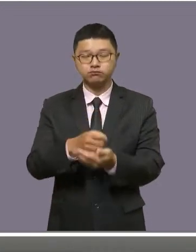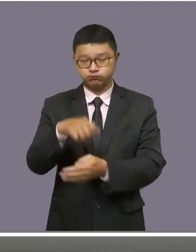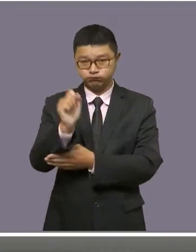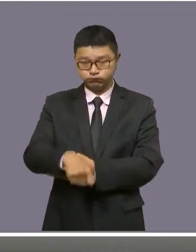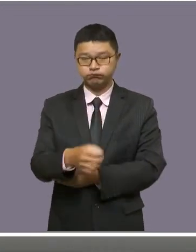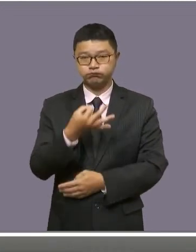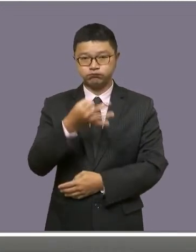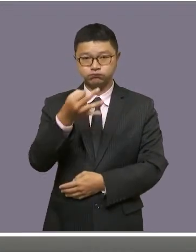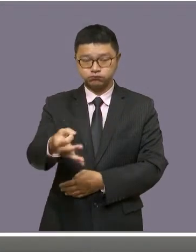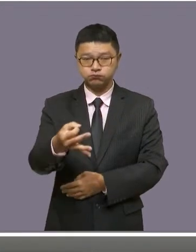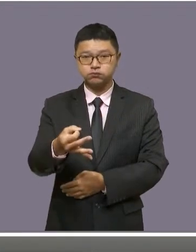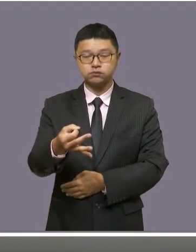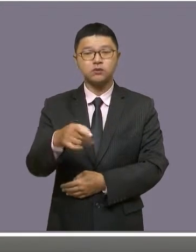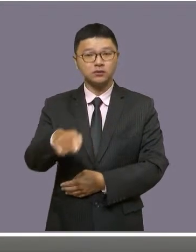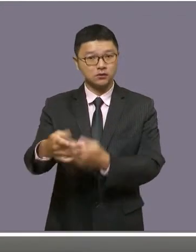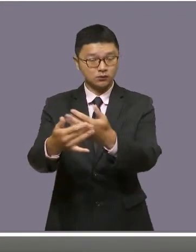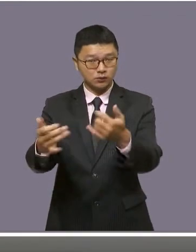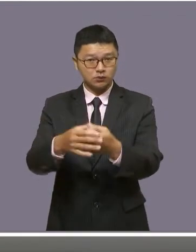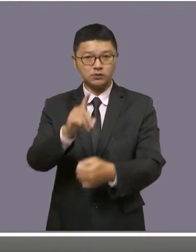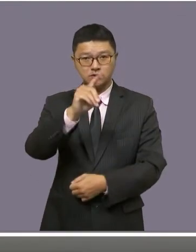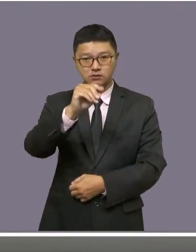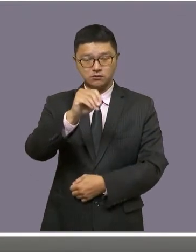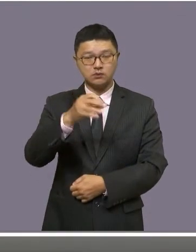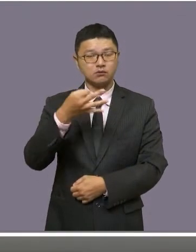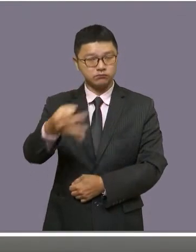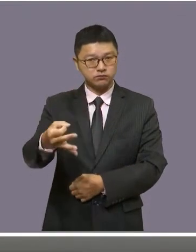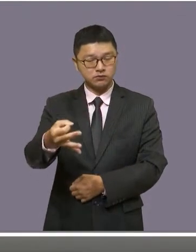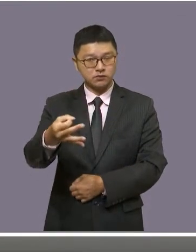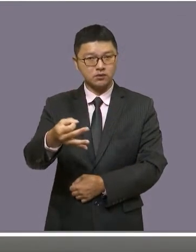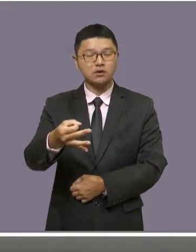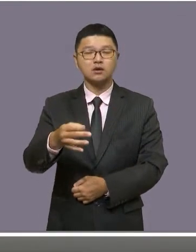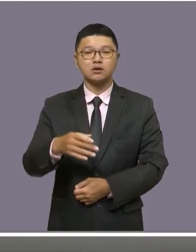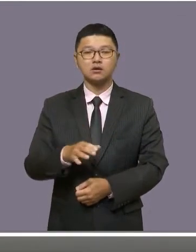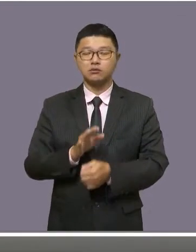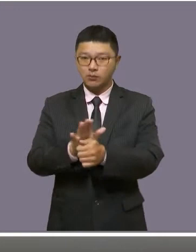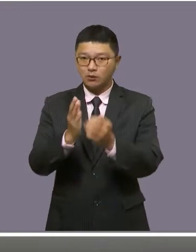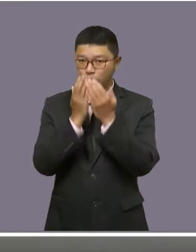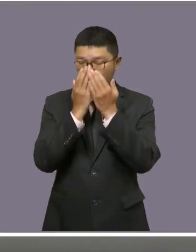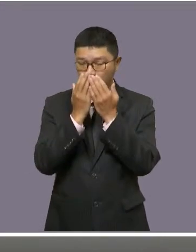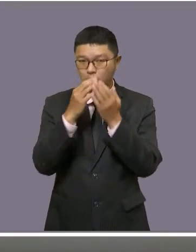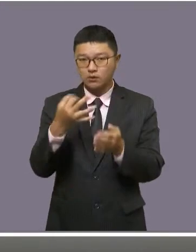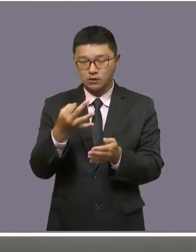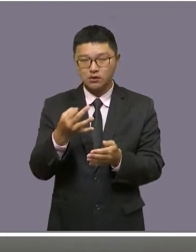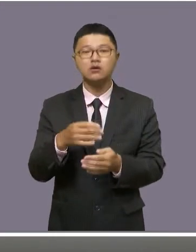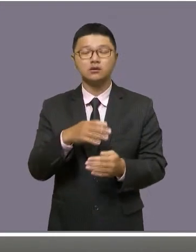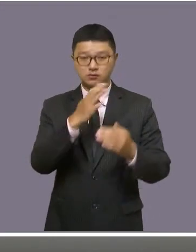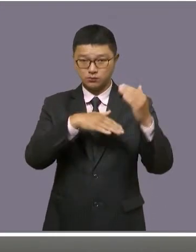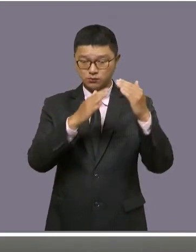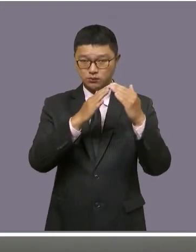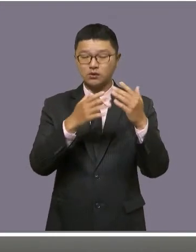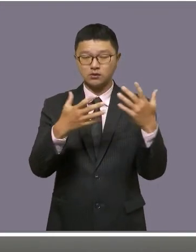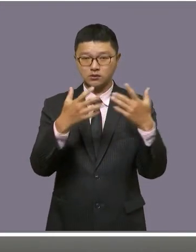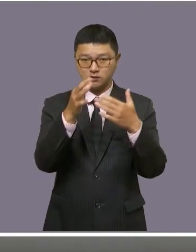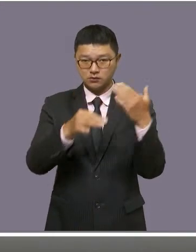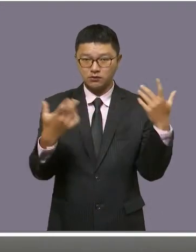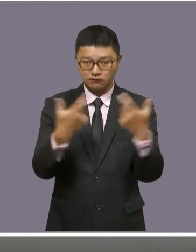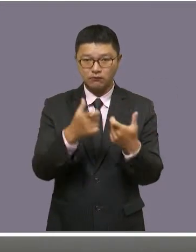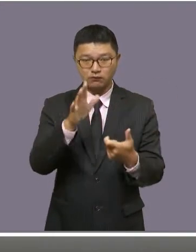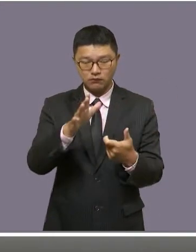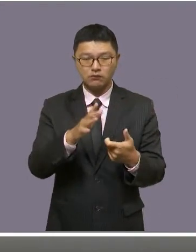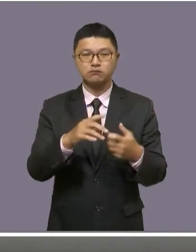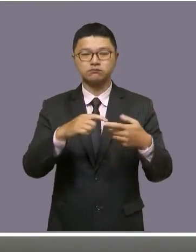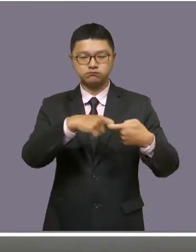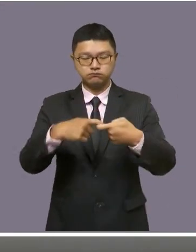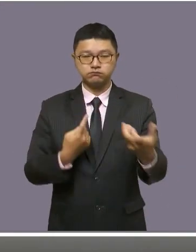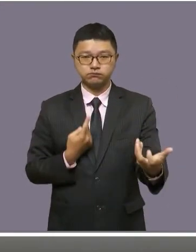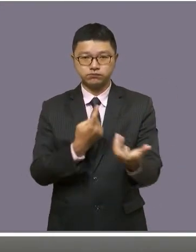我们这些境外生10000元以上的这样的助学金的学校，那就可以来参与我们这个联盟。